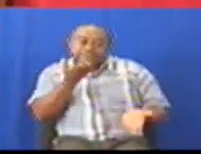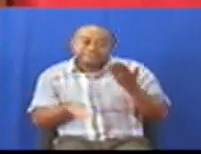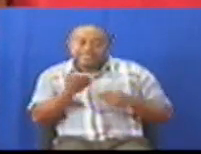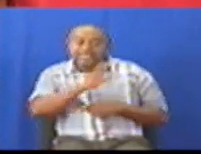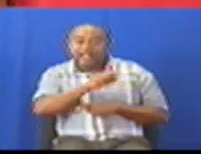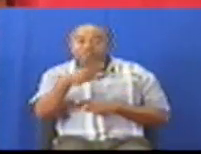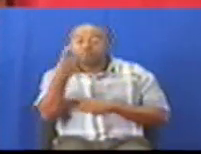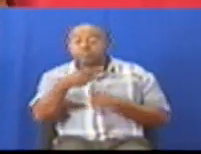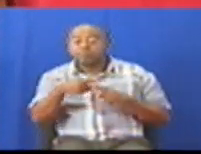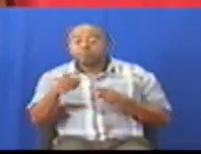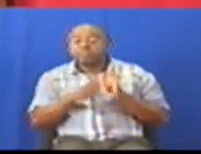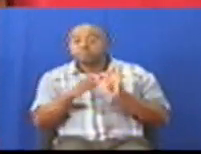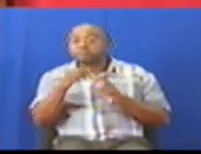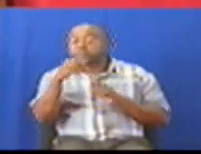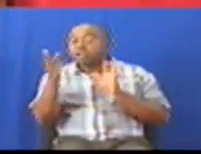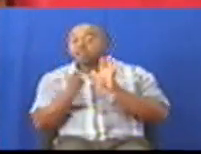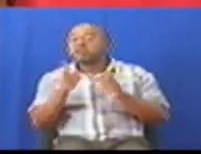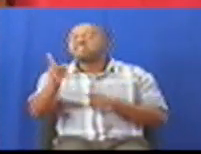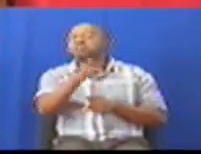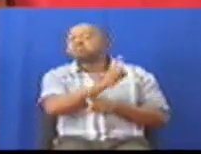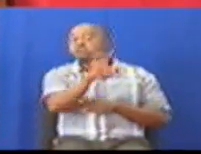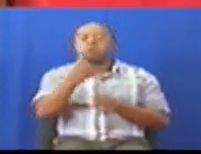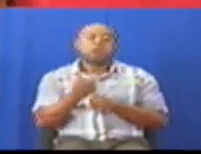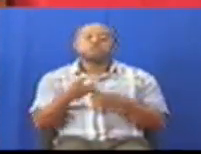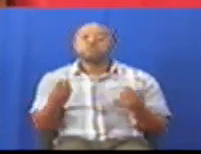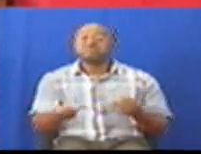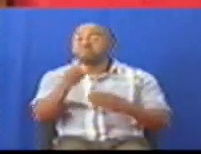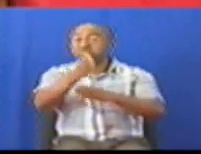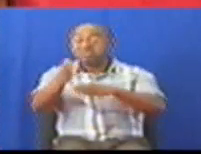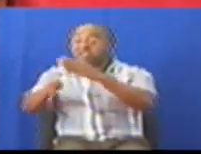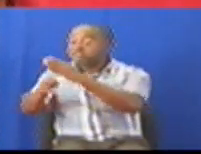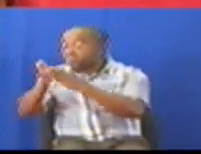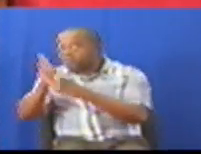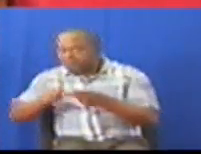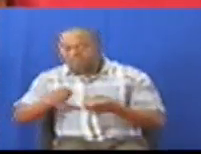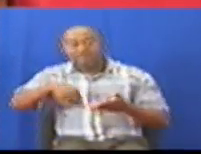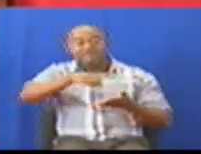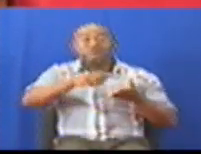1198, jamani sio kazi ndogo katika miaka hii minne na miezi. Vituo vya afya